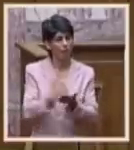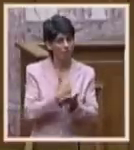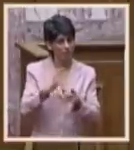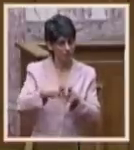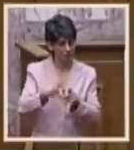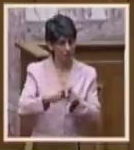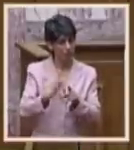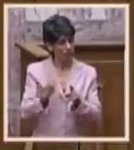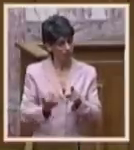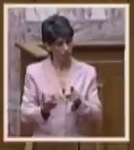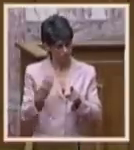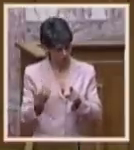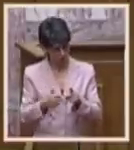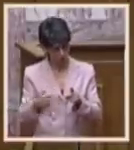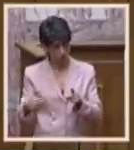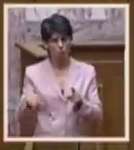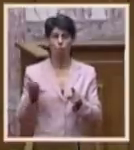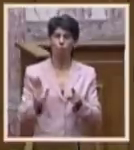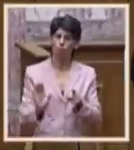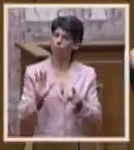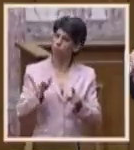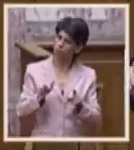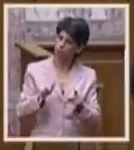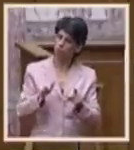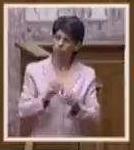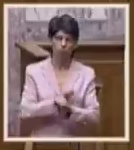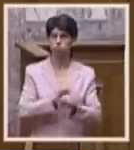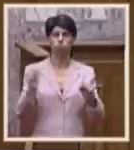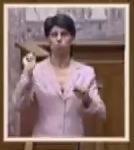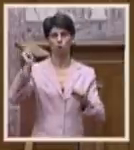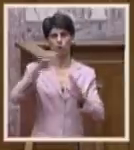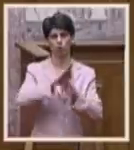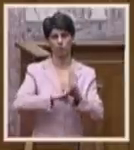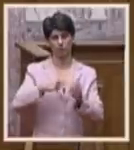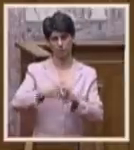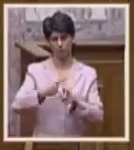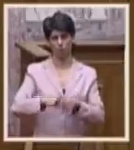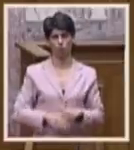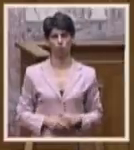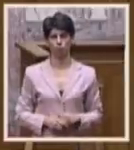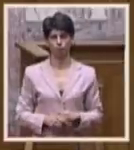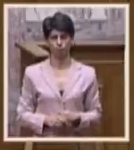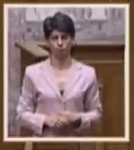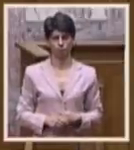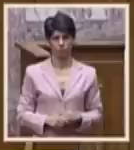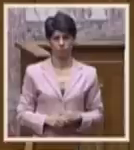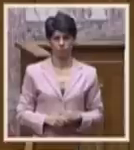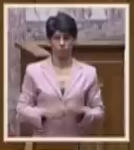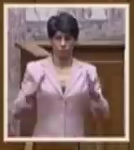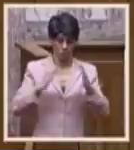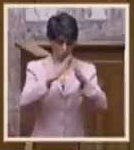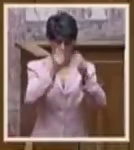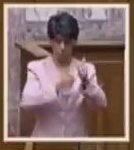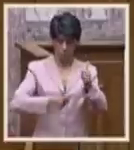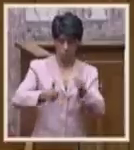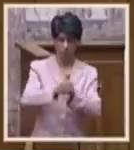όχι μόνο υπαρκτή, αλλά μπορεί και να τεινάξει στον αέρα το πολιτικό σύστημα της χώρας. Στην κορυφή των προτεραιοτήτων μας είναι